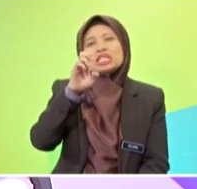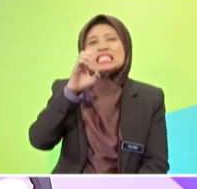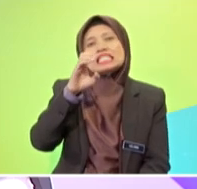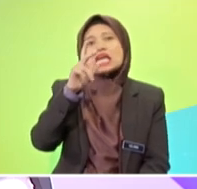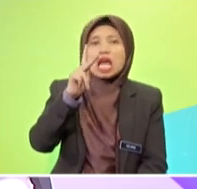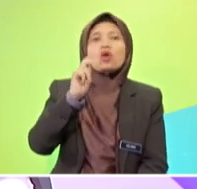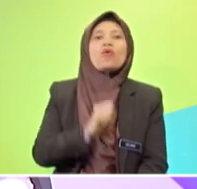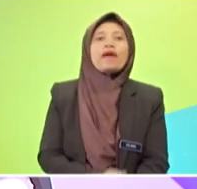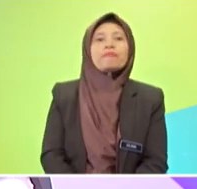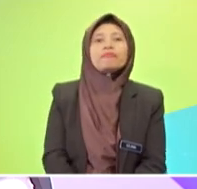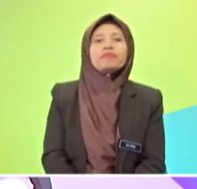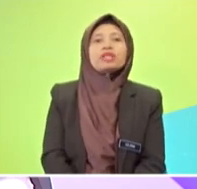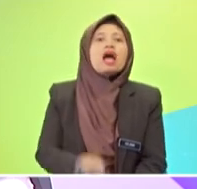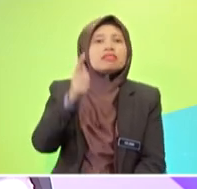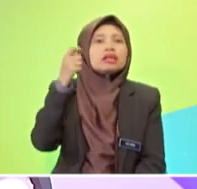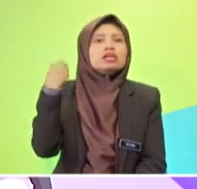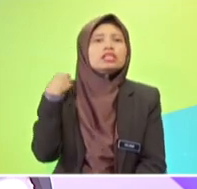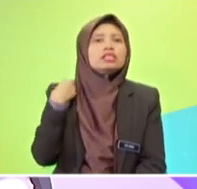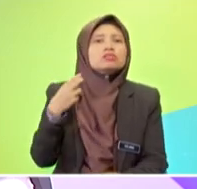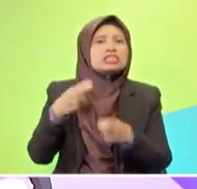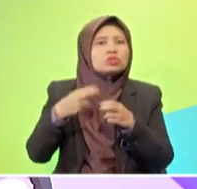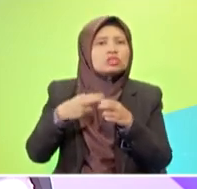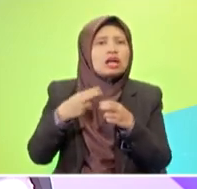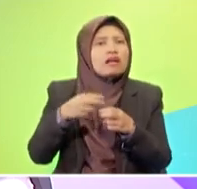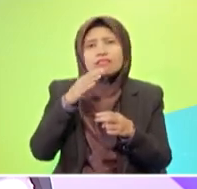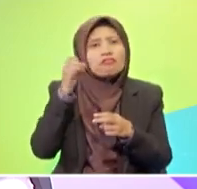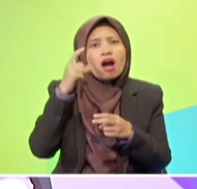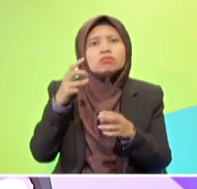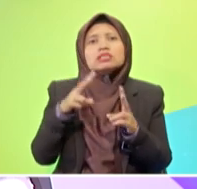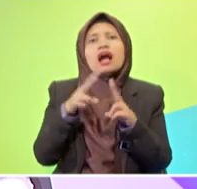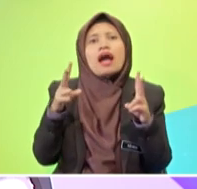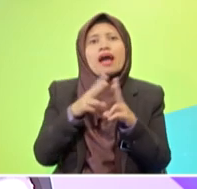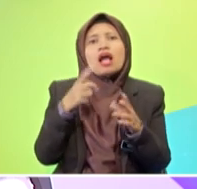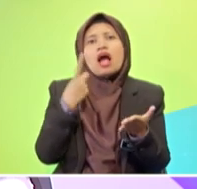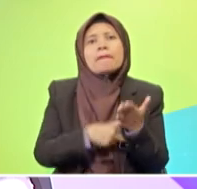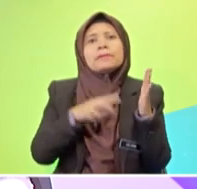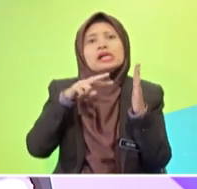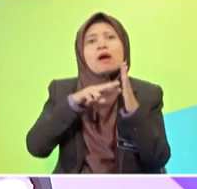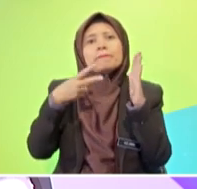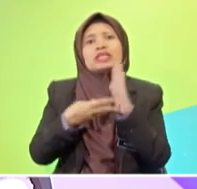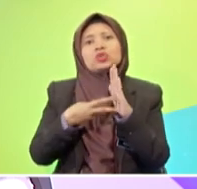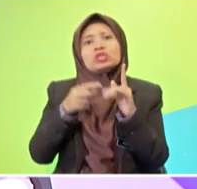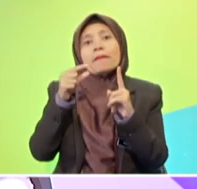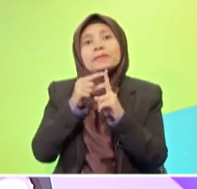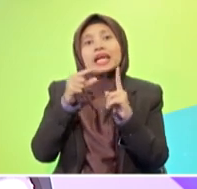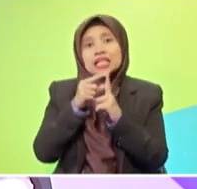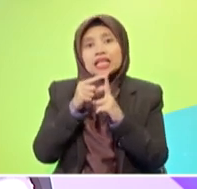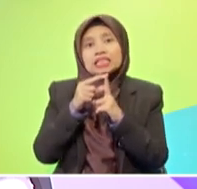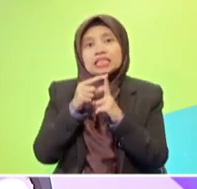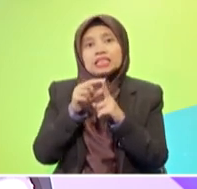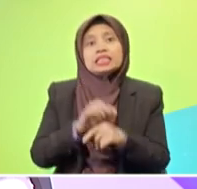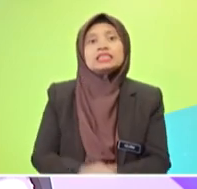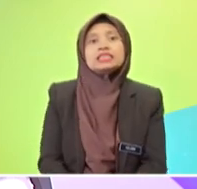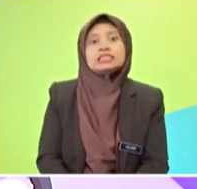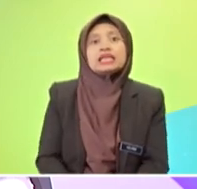dan tadi ada kesukaran bendera dengan hujun ada suka kan tidak mengetahui beberapa perkataan tapi sebab kita gunakan teknik